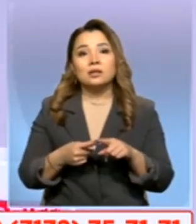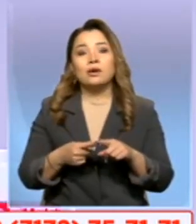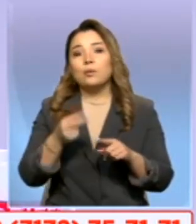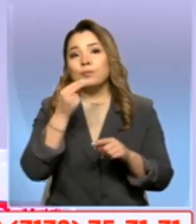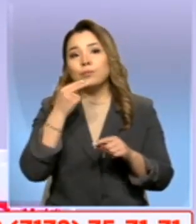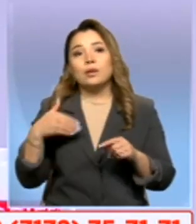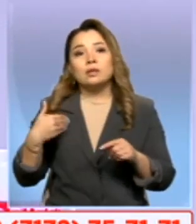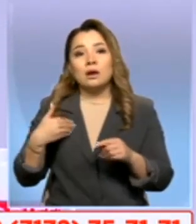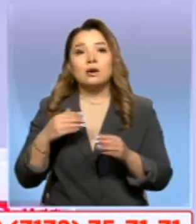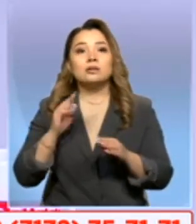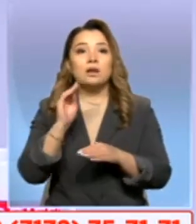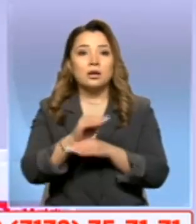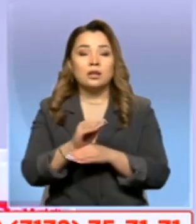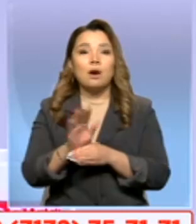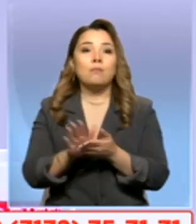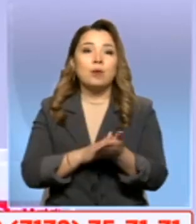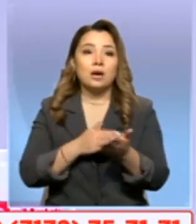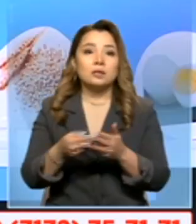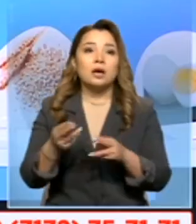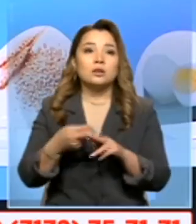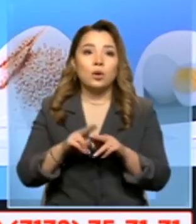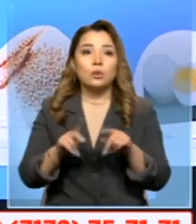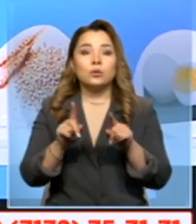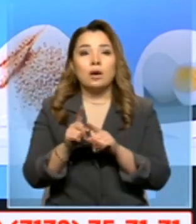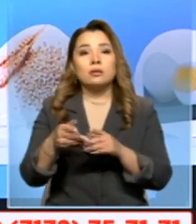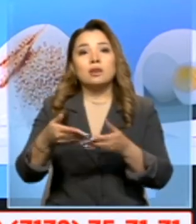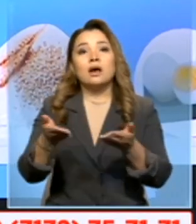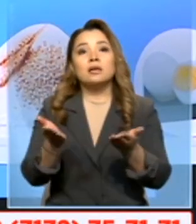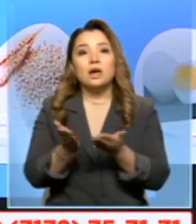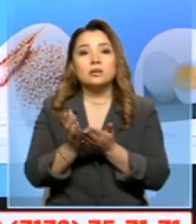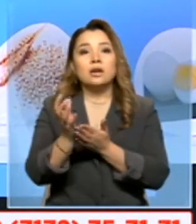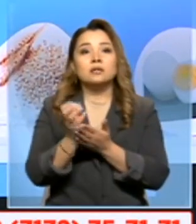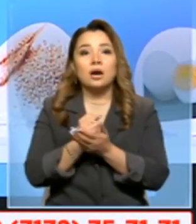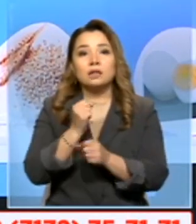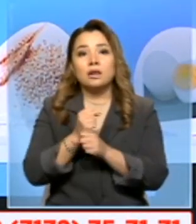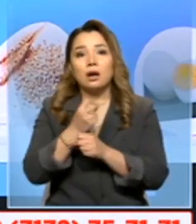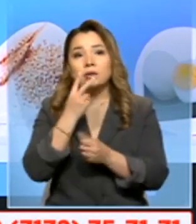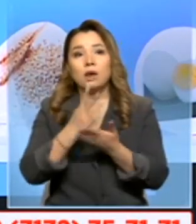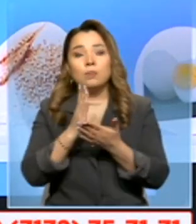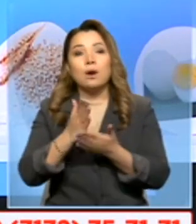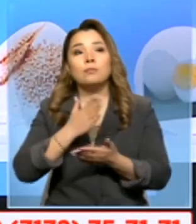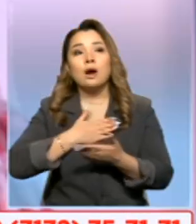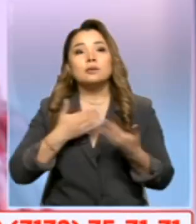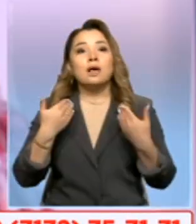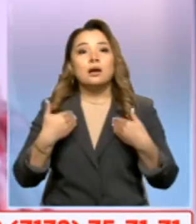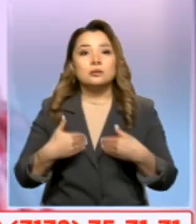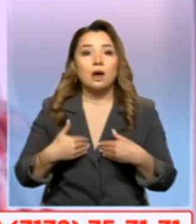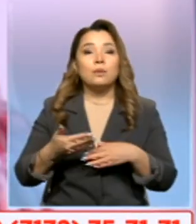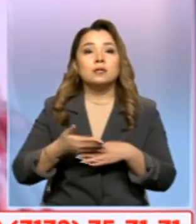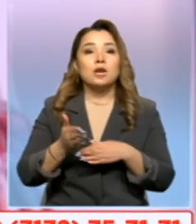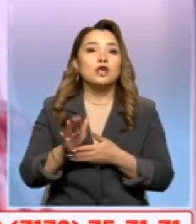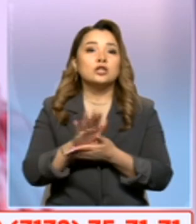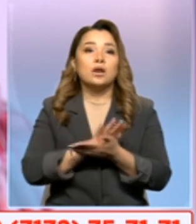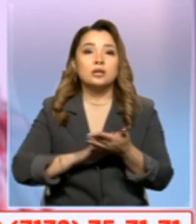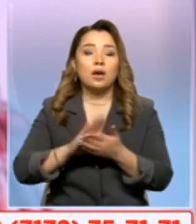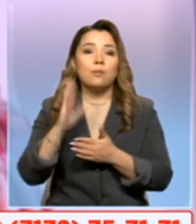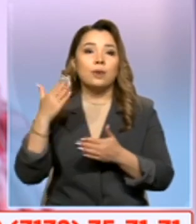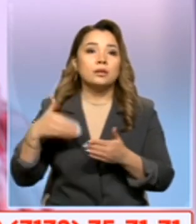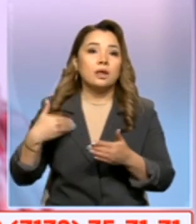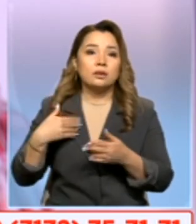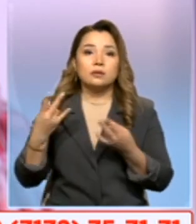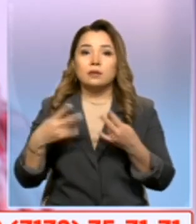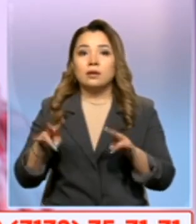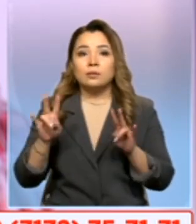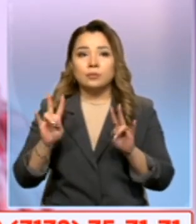дәнді дақылдар және майларды. Осылай біз тарелкамызды сақтайтын болсақ, біздің ағзамызға сырттан ешқандай дәрумендер